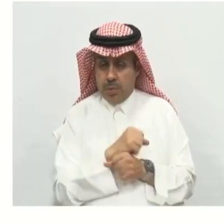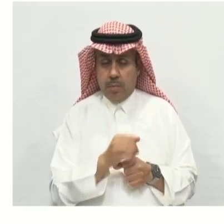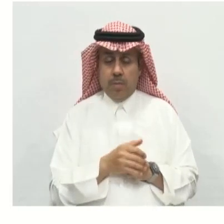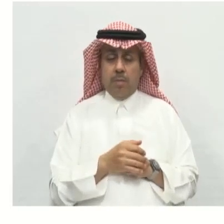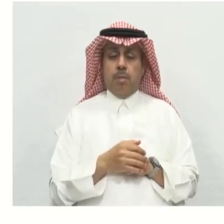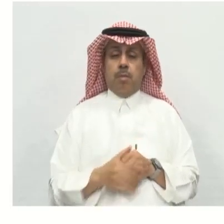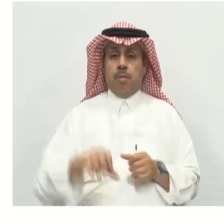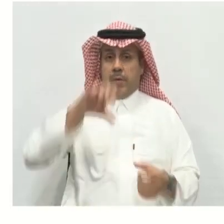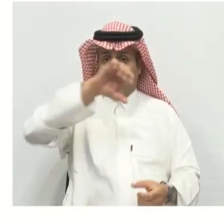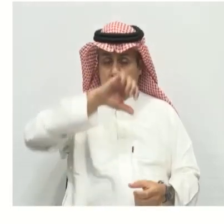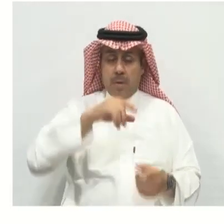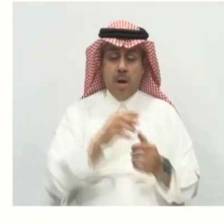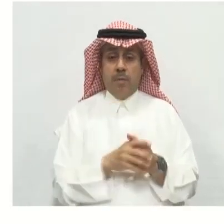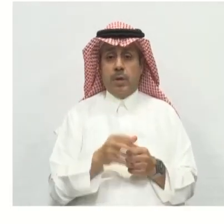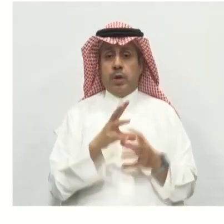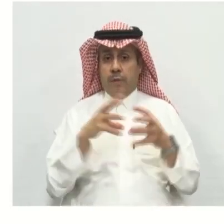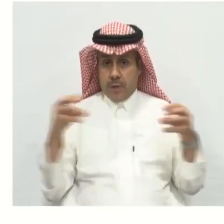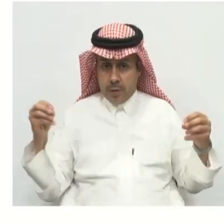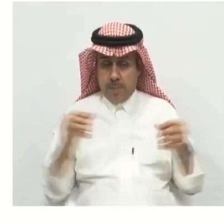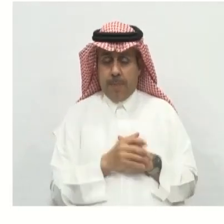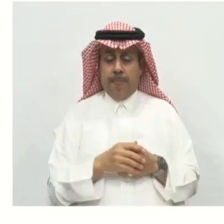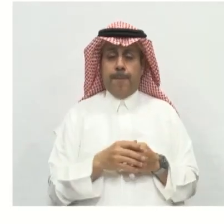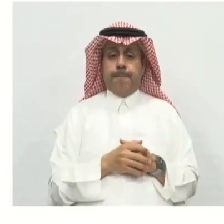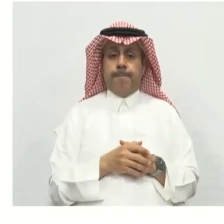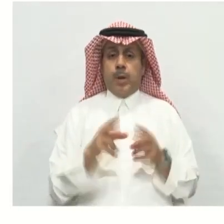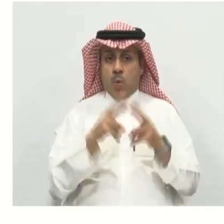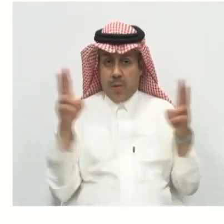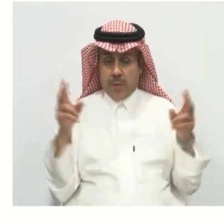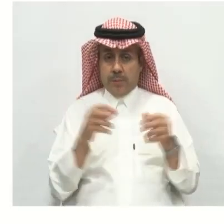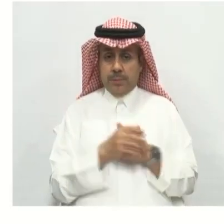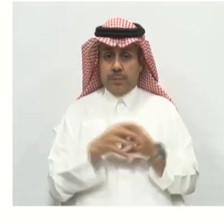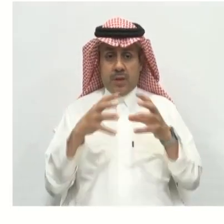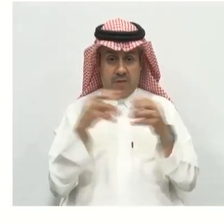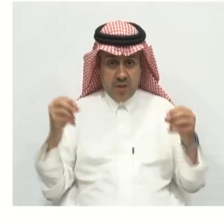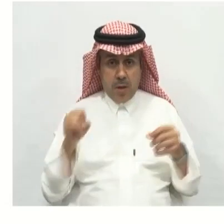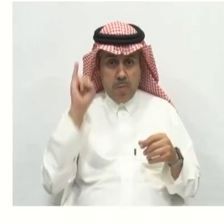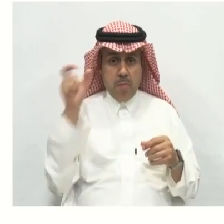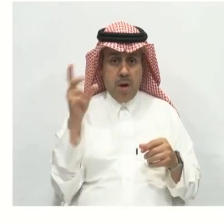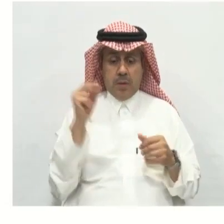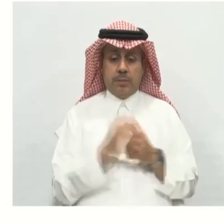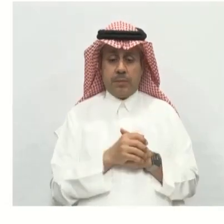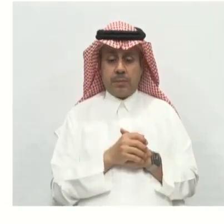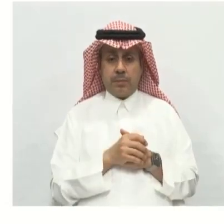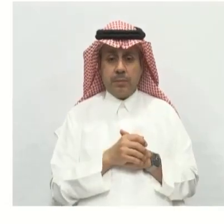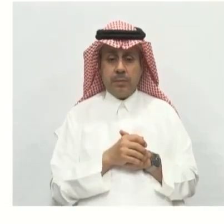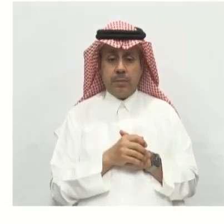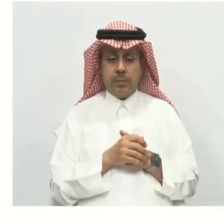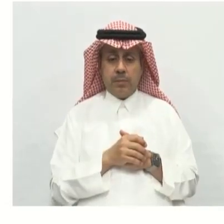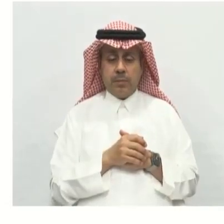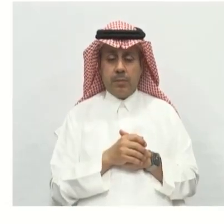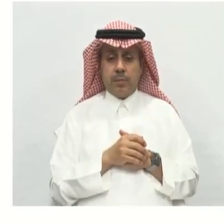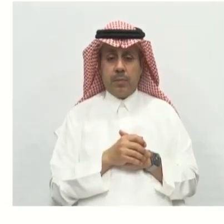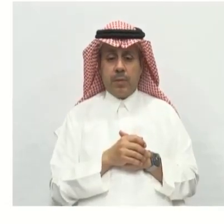التالي مفسر النموذج المحايد المحلي القابل للتفسير والشرح لايم لتفسير المنطق وراء هذا التنبؤ